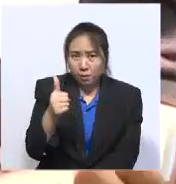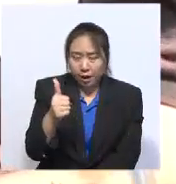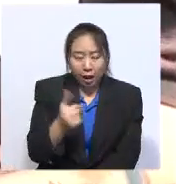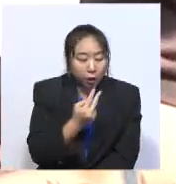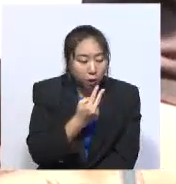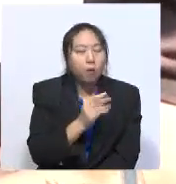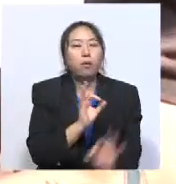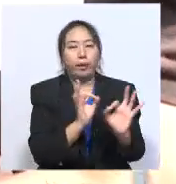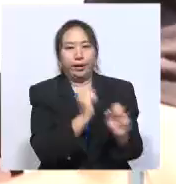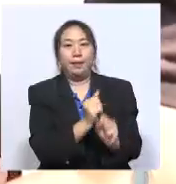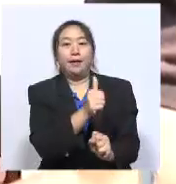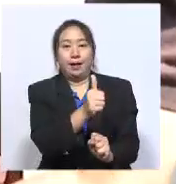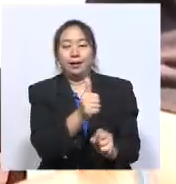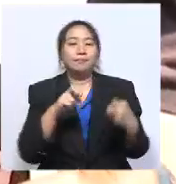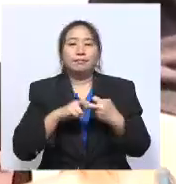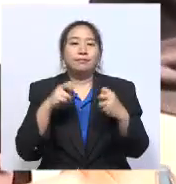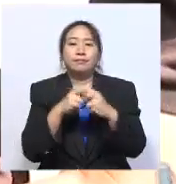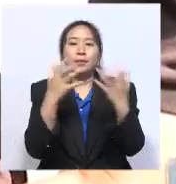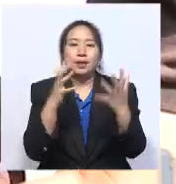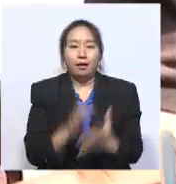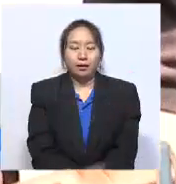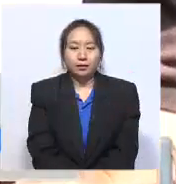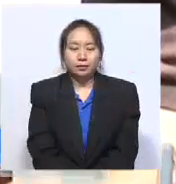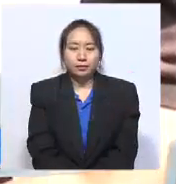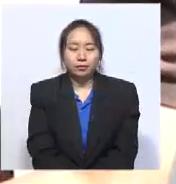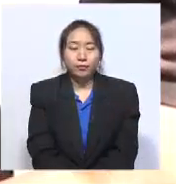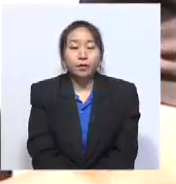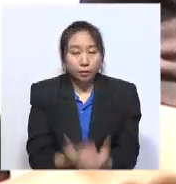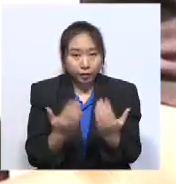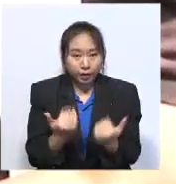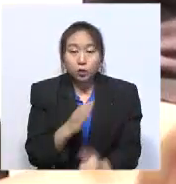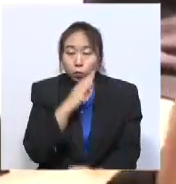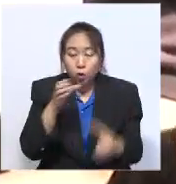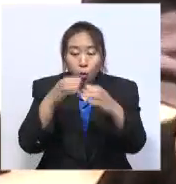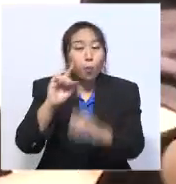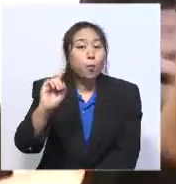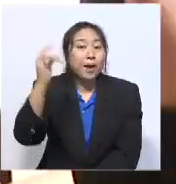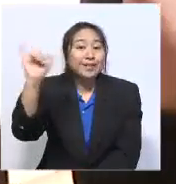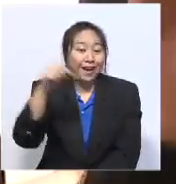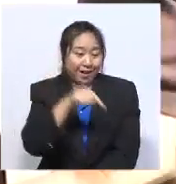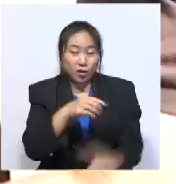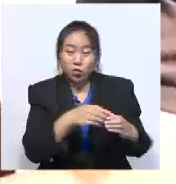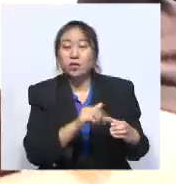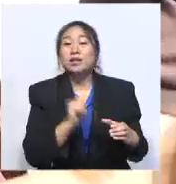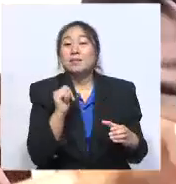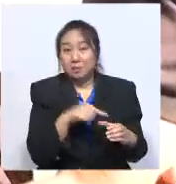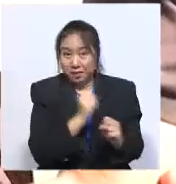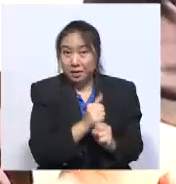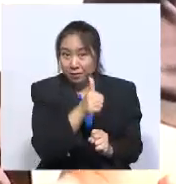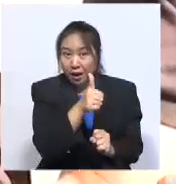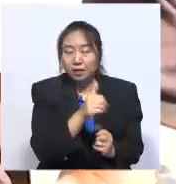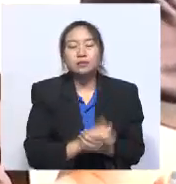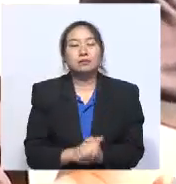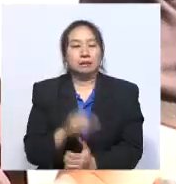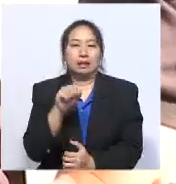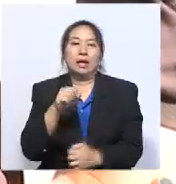านได้เมื่อทำงานได้มันก็ไม่ได้เป็นปัญหาอะไร ก็แสดงว่าตราบใดที่ยังไม่มีชุดใหม่ชุดเก่าก็ยังทำหน้าที่ไปได้เหมือนกสทช.ใช่ไหมคะ จึงไ